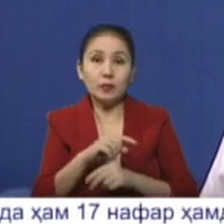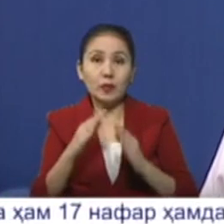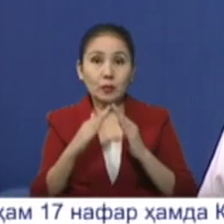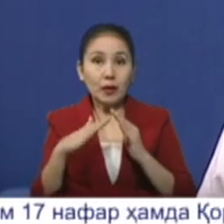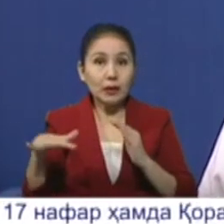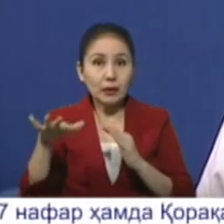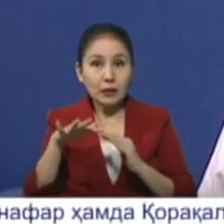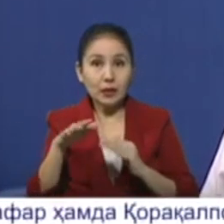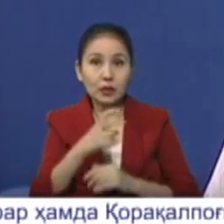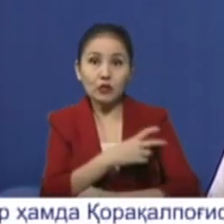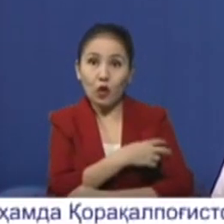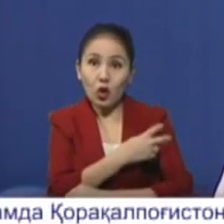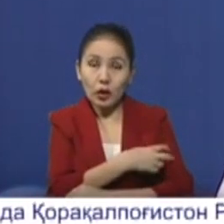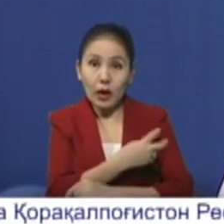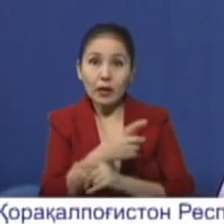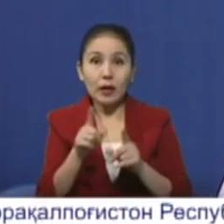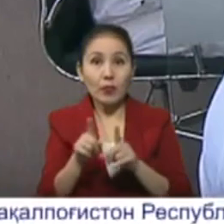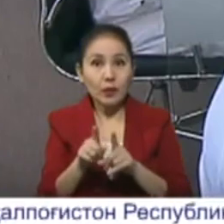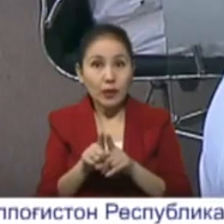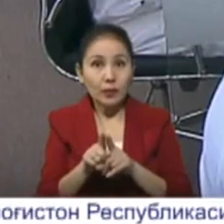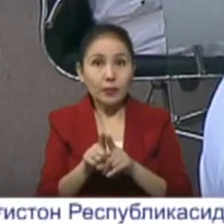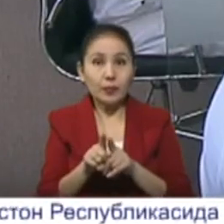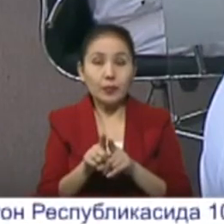poliklinika shifokorlari hamda